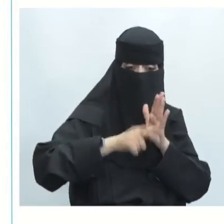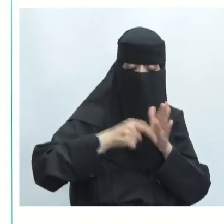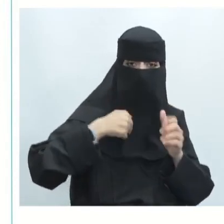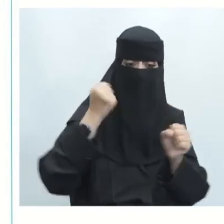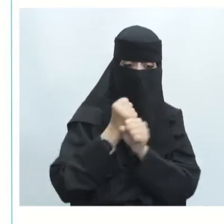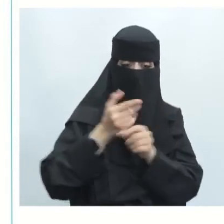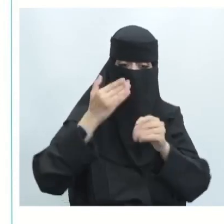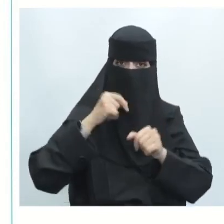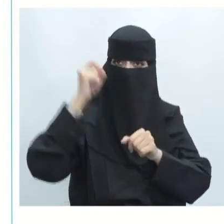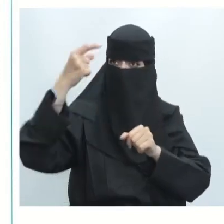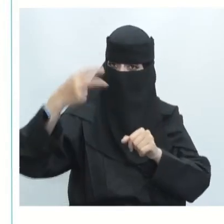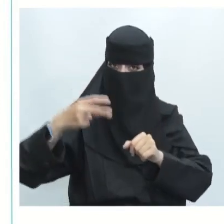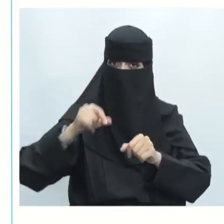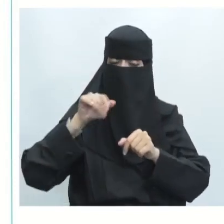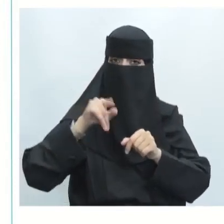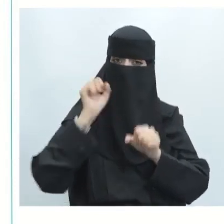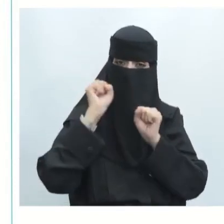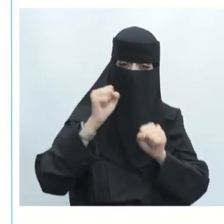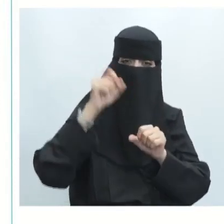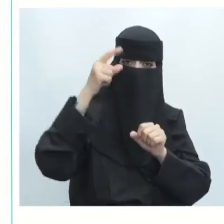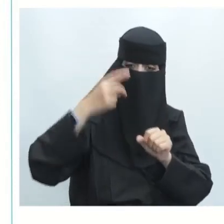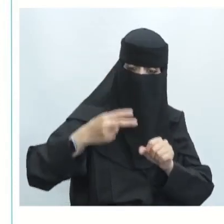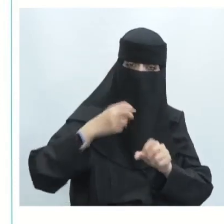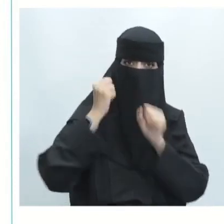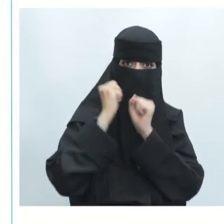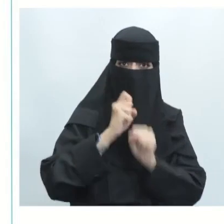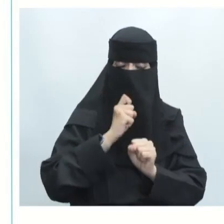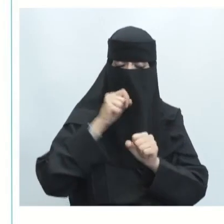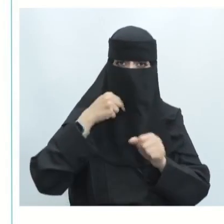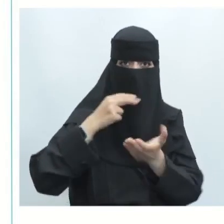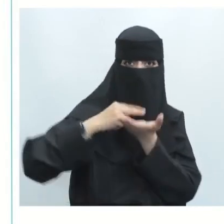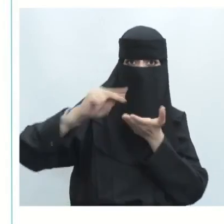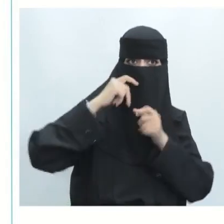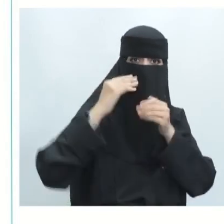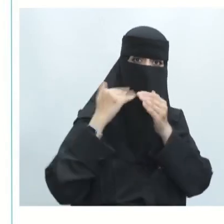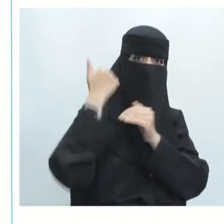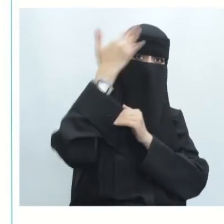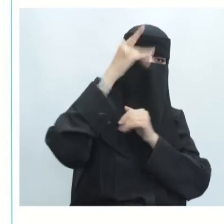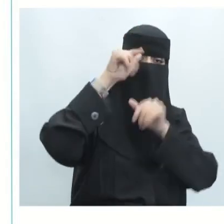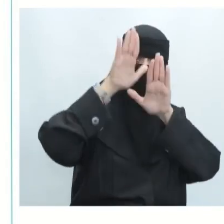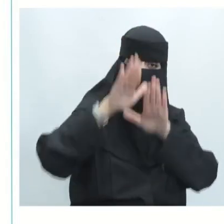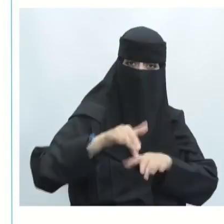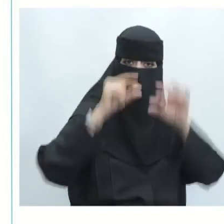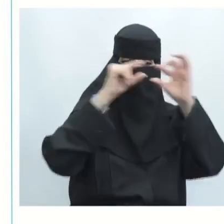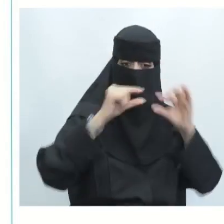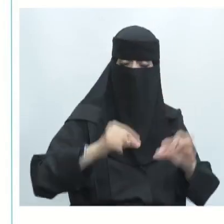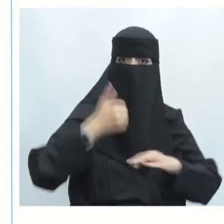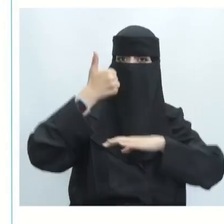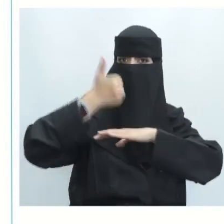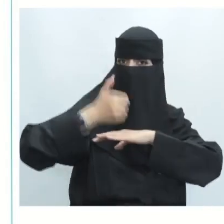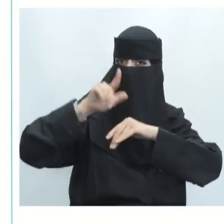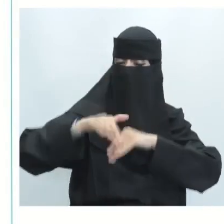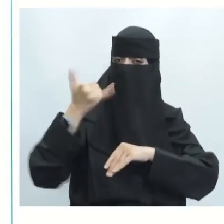القوه نقاط الضعف الفرص التهديدات الرساله والرؤيه وكل هذه المصطلحات مهمه واساسيه في